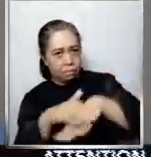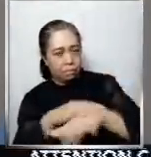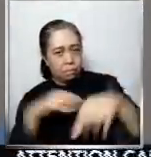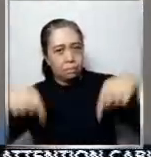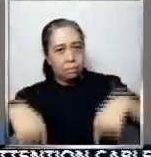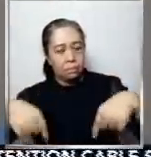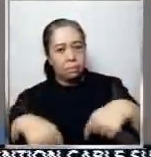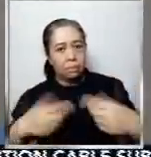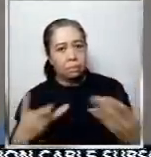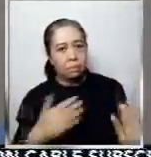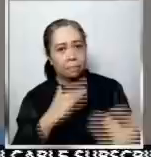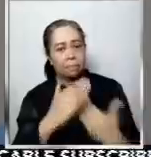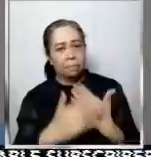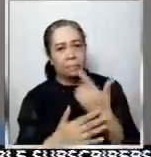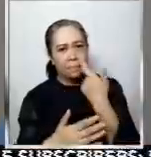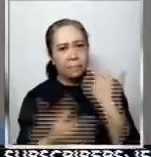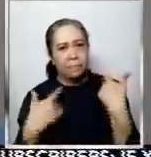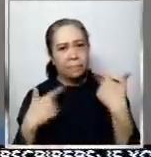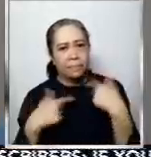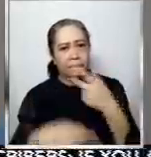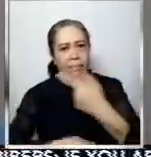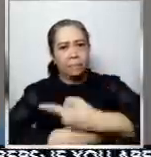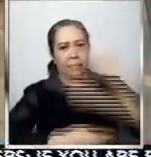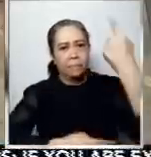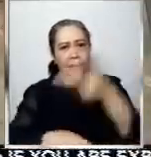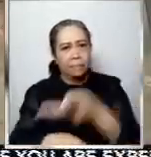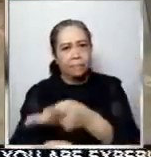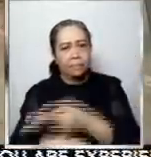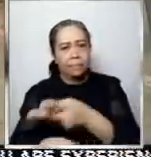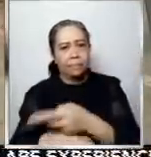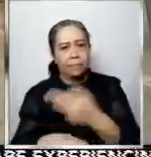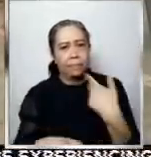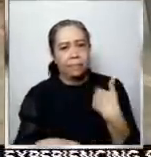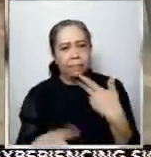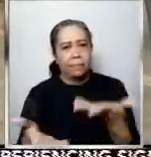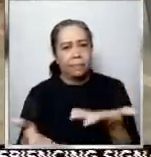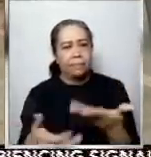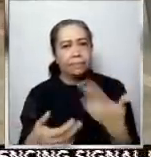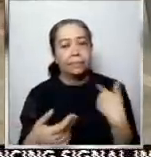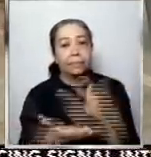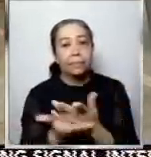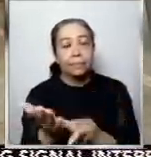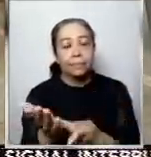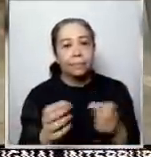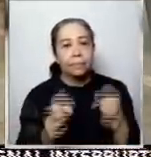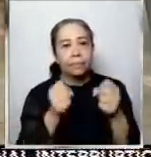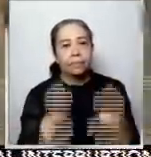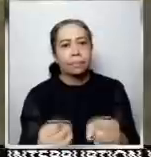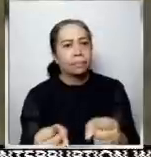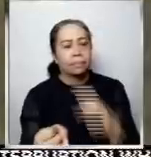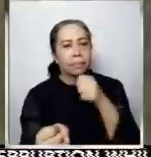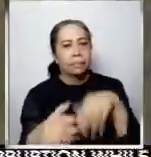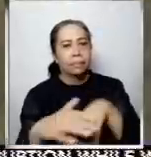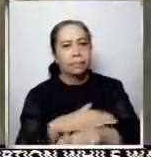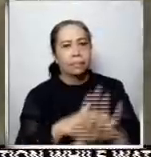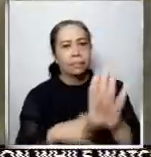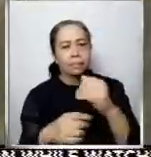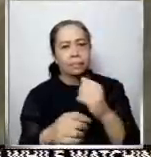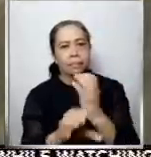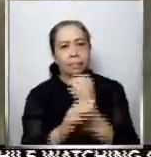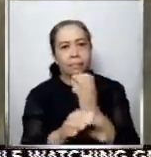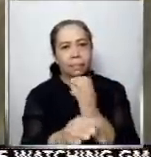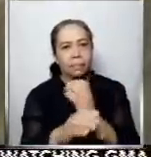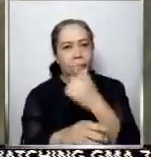Kasi nga may bantay dyan sa may kasap ba yun? May bahagi ng kalsada na di raw makakapasok ang sasakyan dahil sa mga